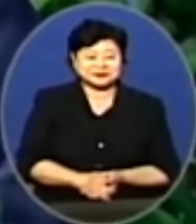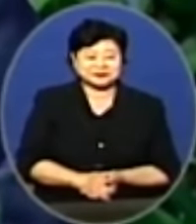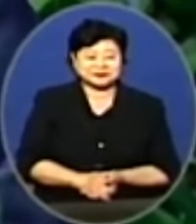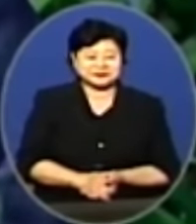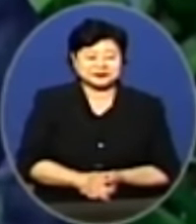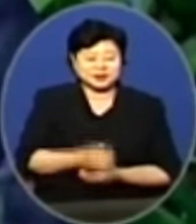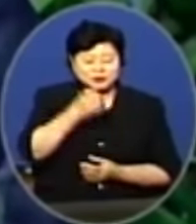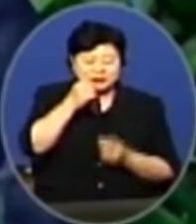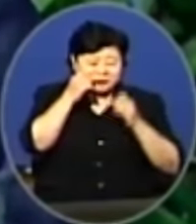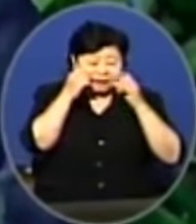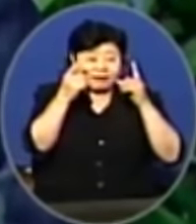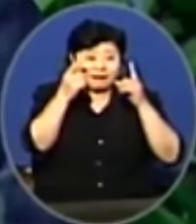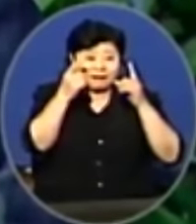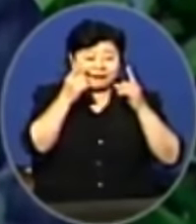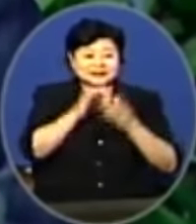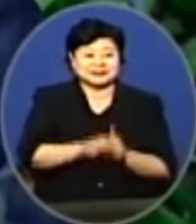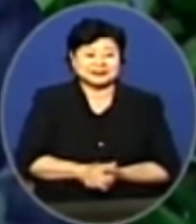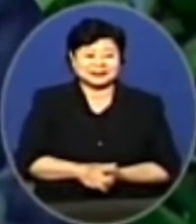그리고 꿈에서 깨어났는데